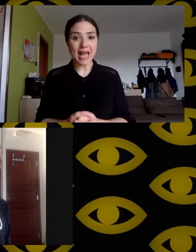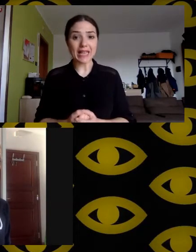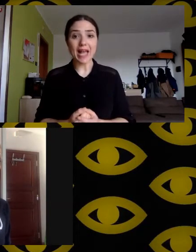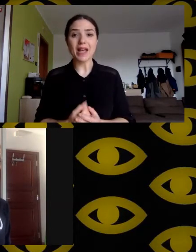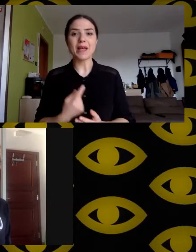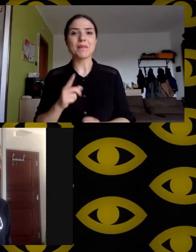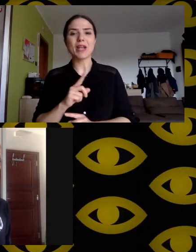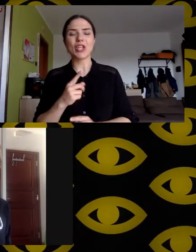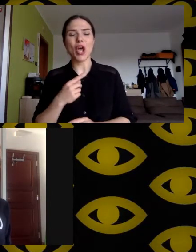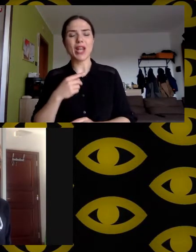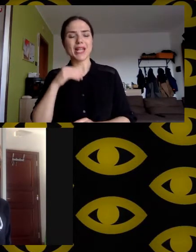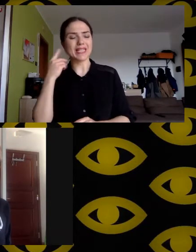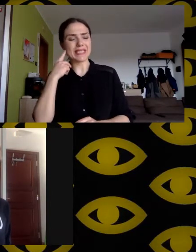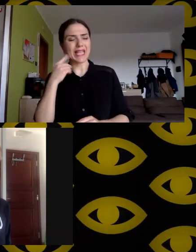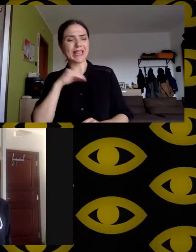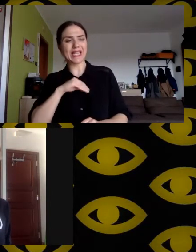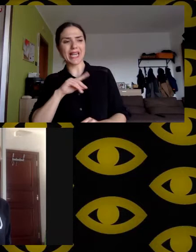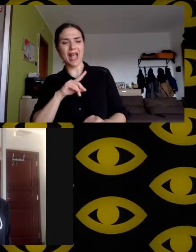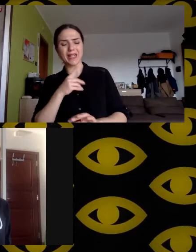non ne voglio, voglio poter